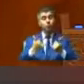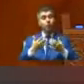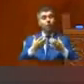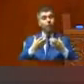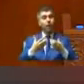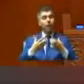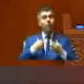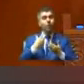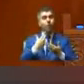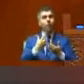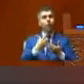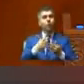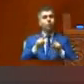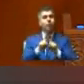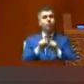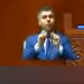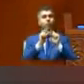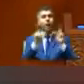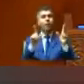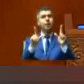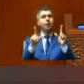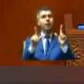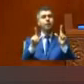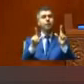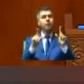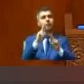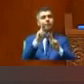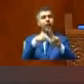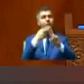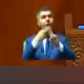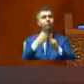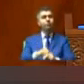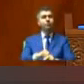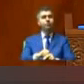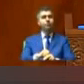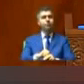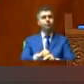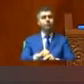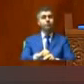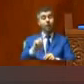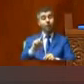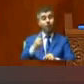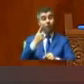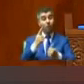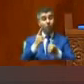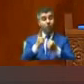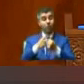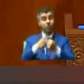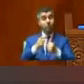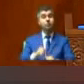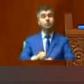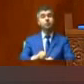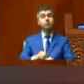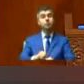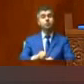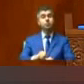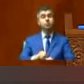والبيانات الضرورية حول هذا الموضوع الذي طبعا يهمنا جميعا. أولا،